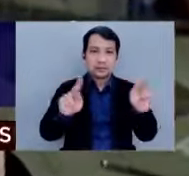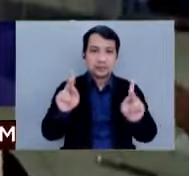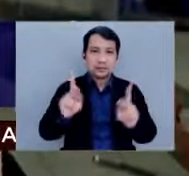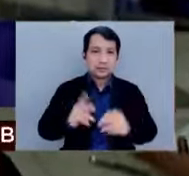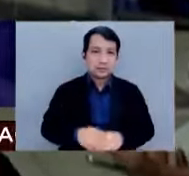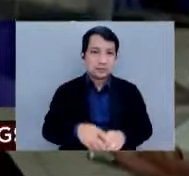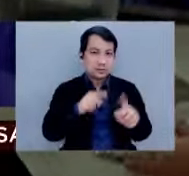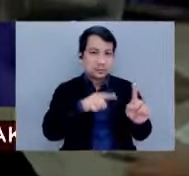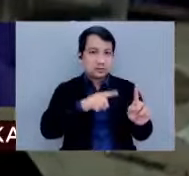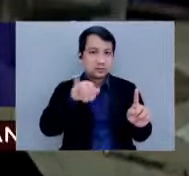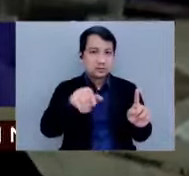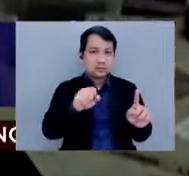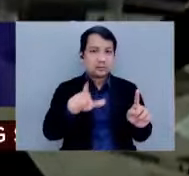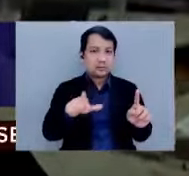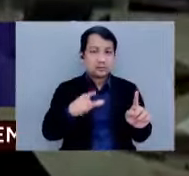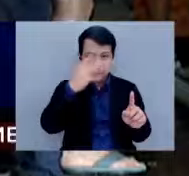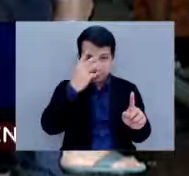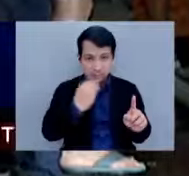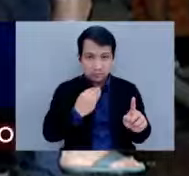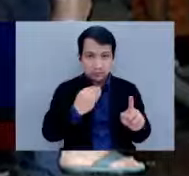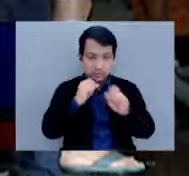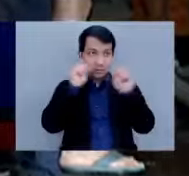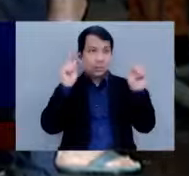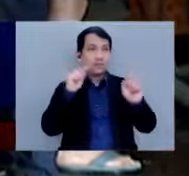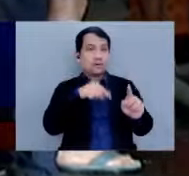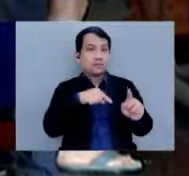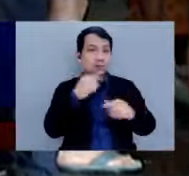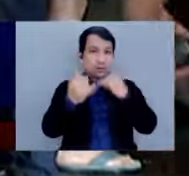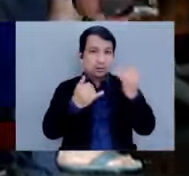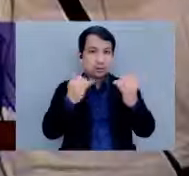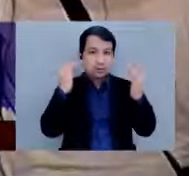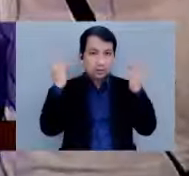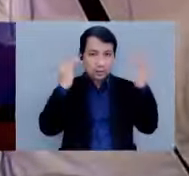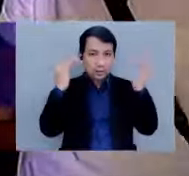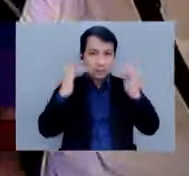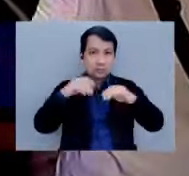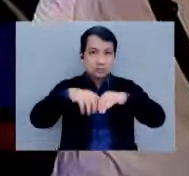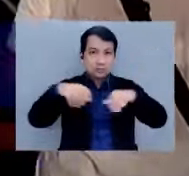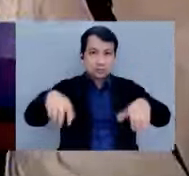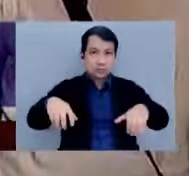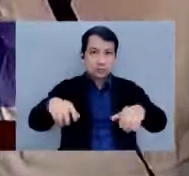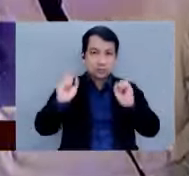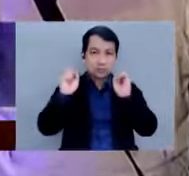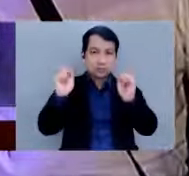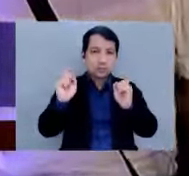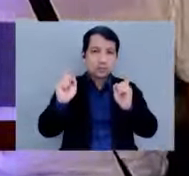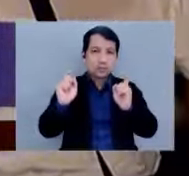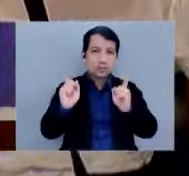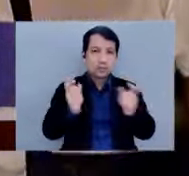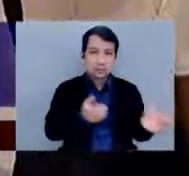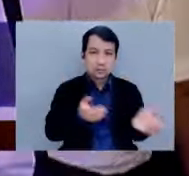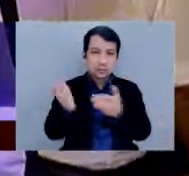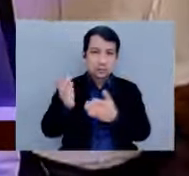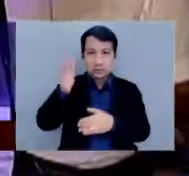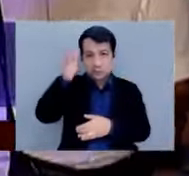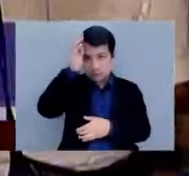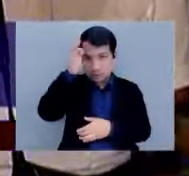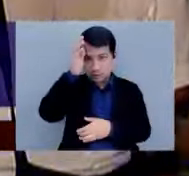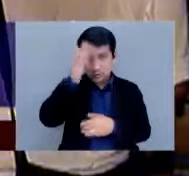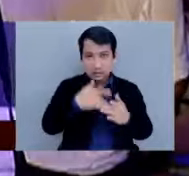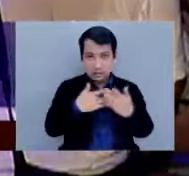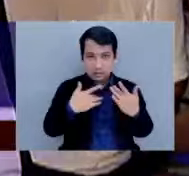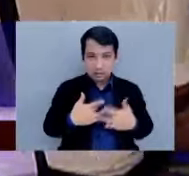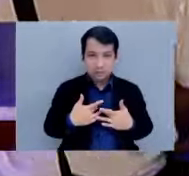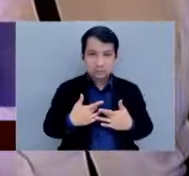na natutulog kanina, nagising sa mga sigaw ng kapitbahay. Sa pagmamadaling mailabas ang amang may sakit sa puso, wala na